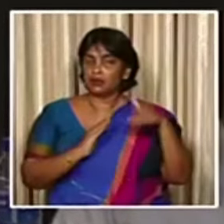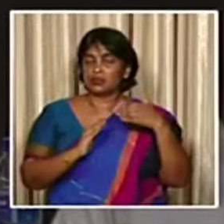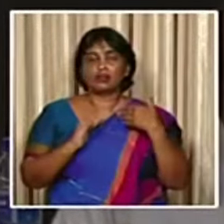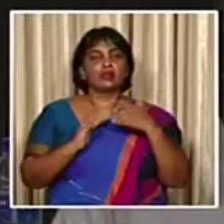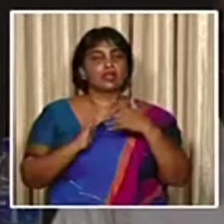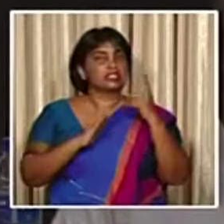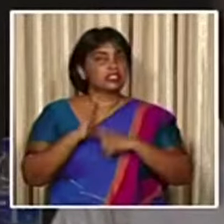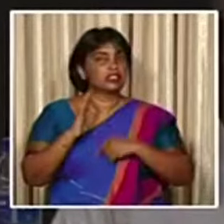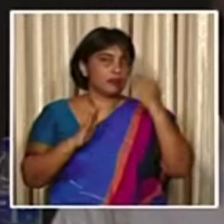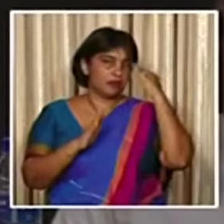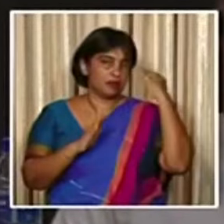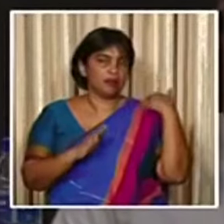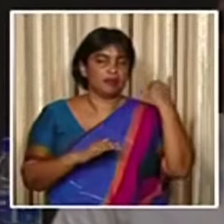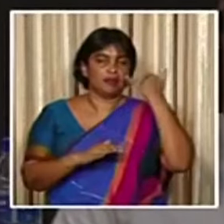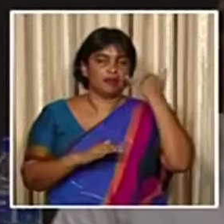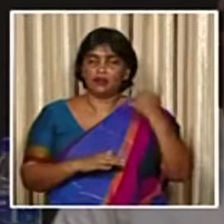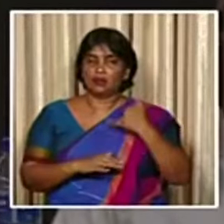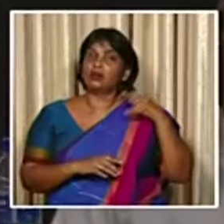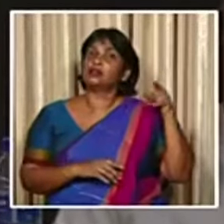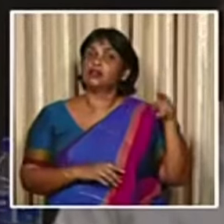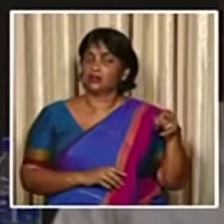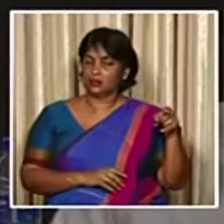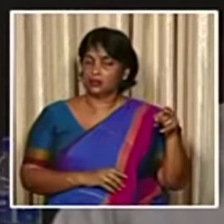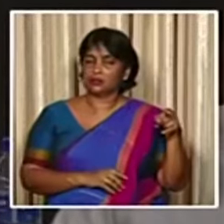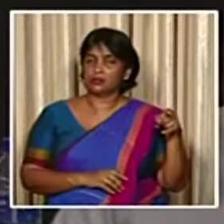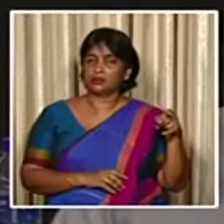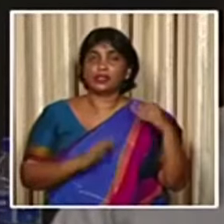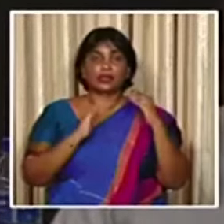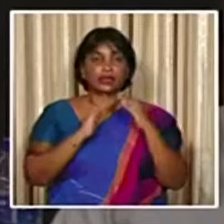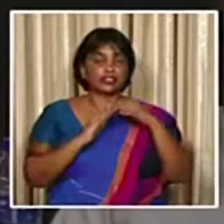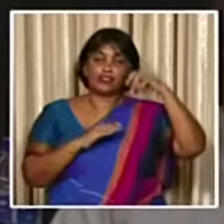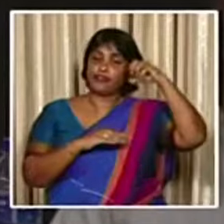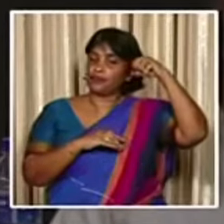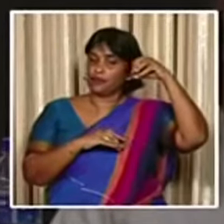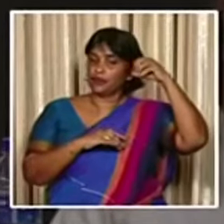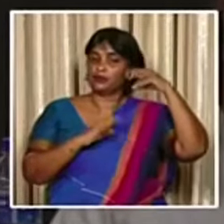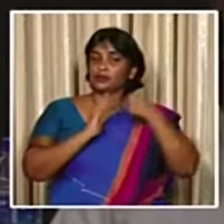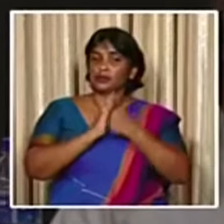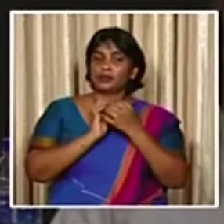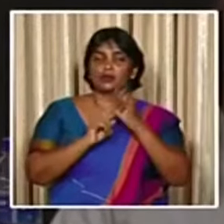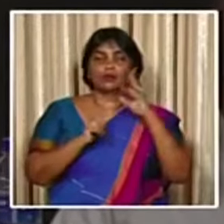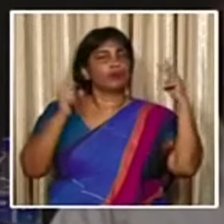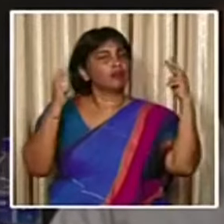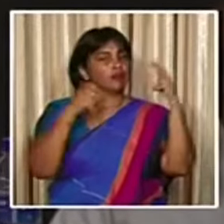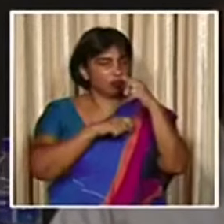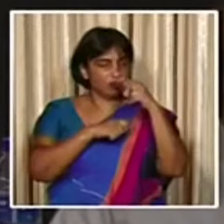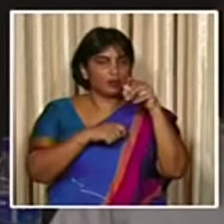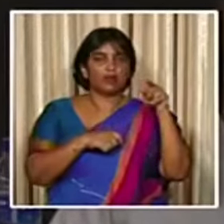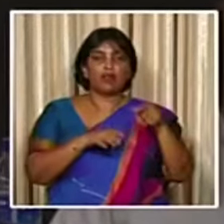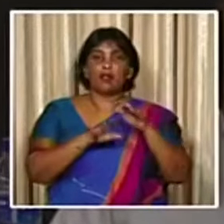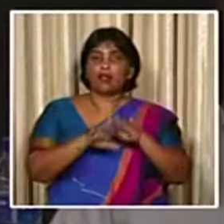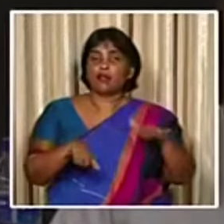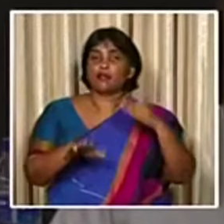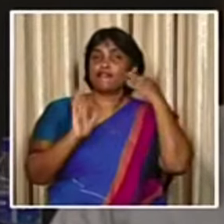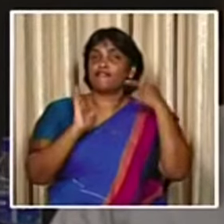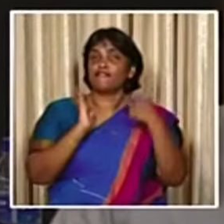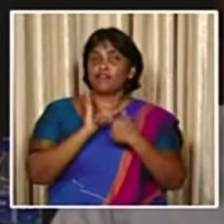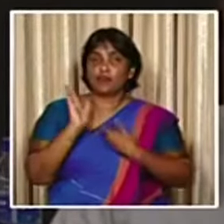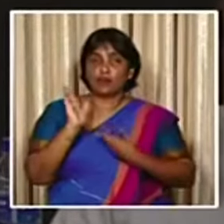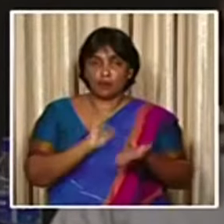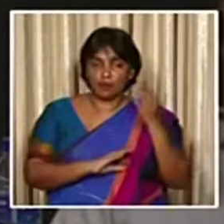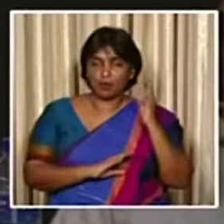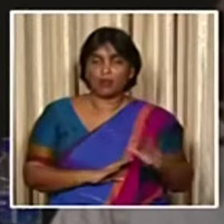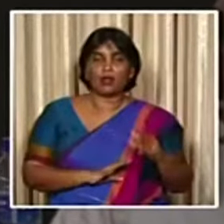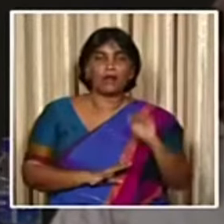මගේ ගමේ ජායල අම්මා කෙනෙක් කතා කරා. එයාගේ ගෙදර විදුලිය ගරු සභාපතිතුමනි විසන්ධි කරලා දරුවට විවාහයකට යන්න